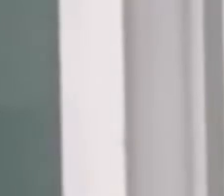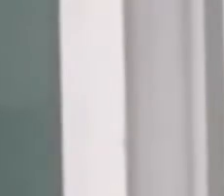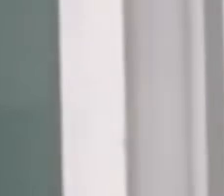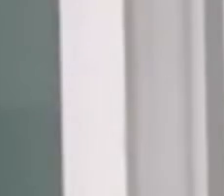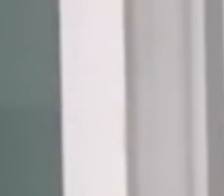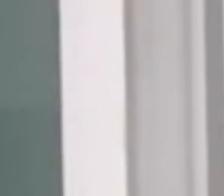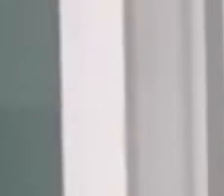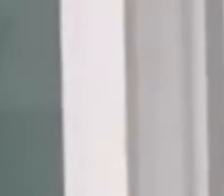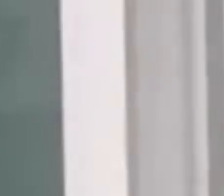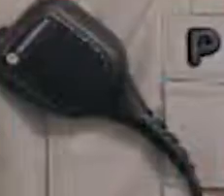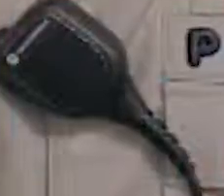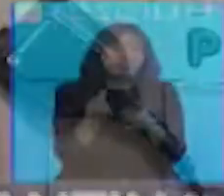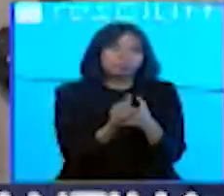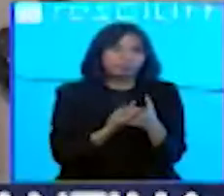karantina.